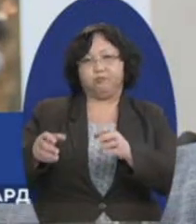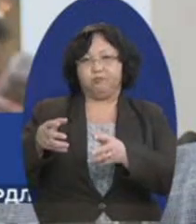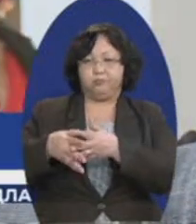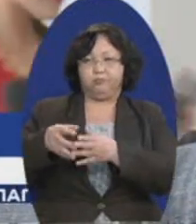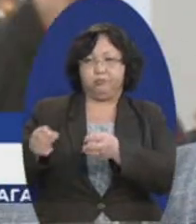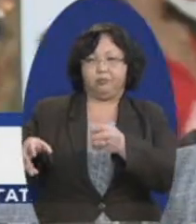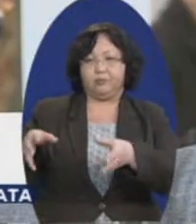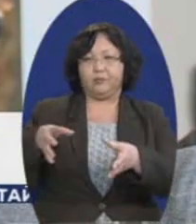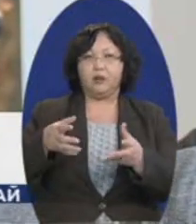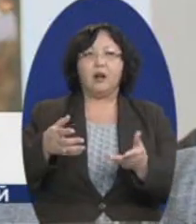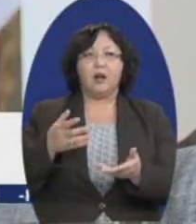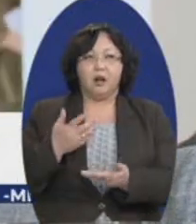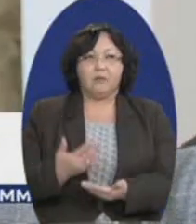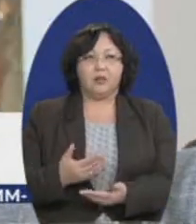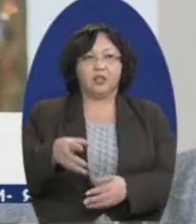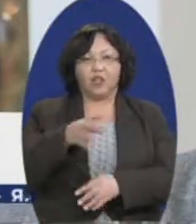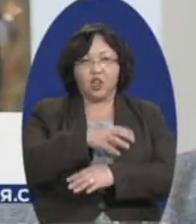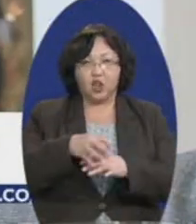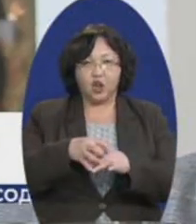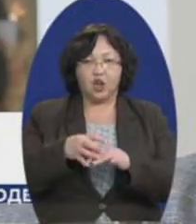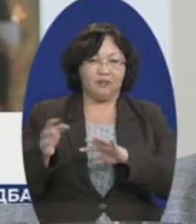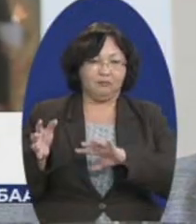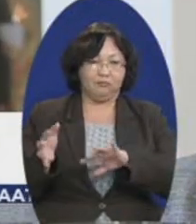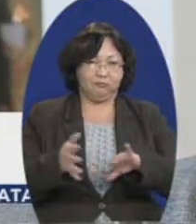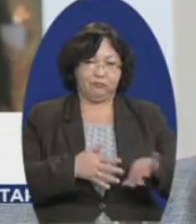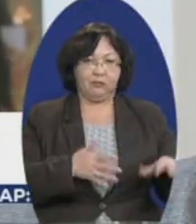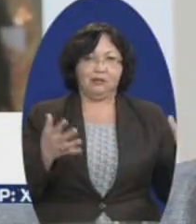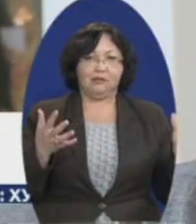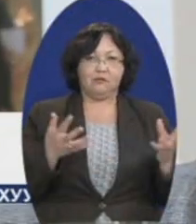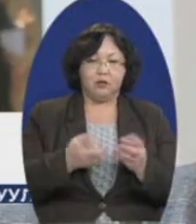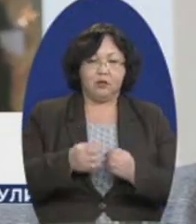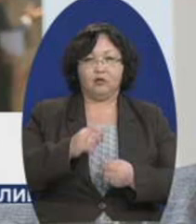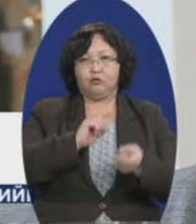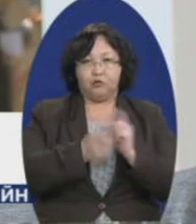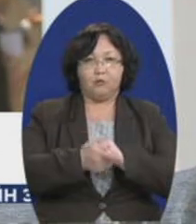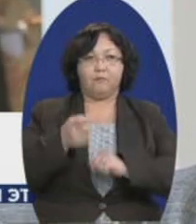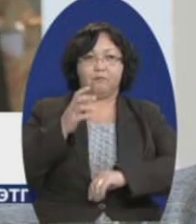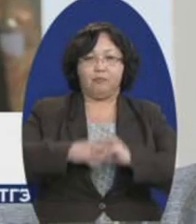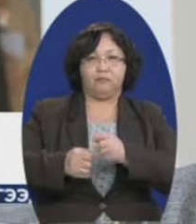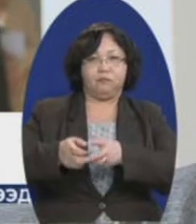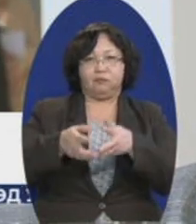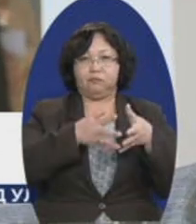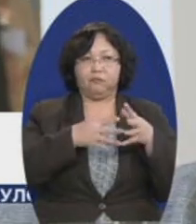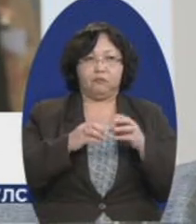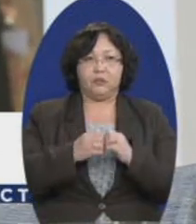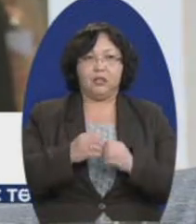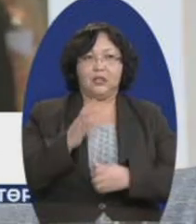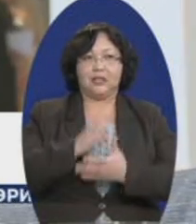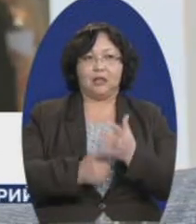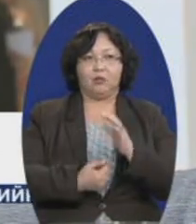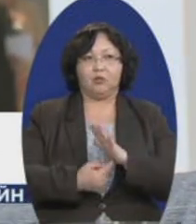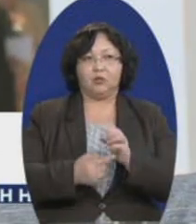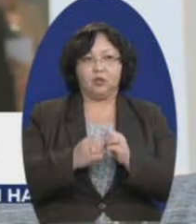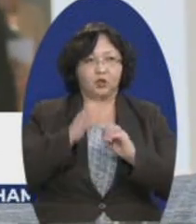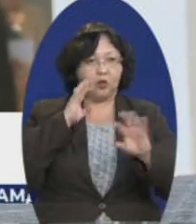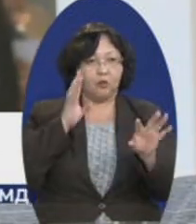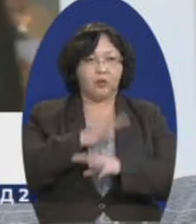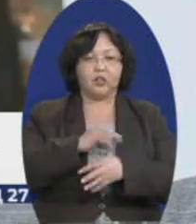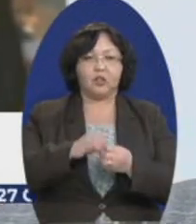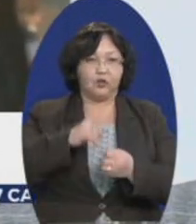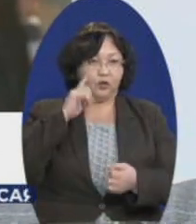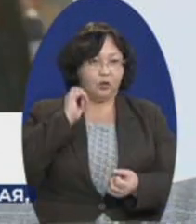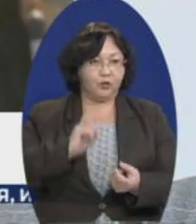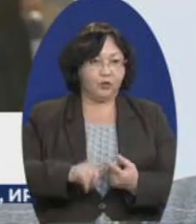дахин төлөвлөлтийг хүрээнд одоо санхүүжилтийн механизмыг хамтарч хийх зорилготой.